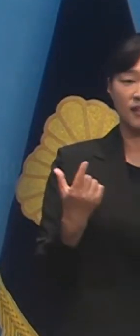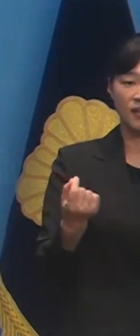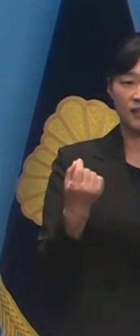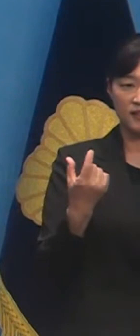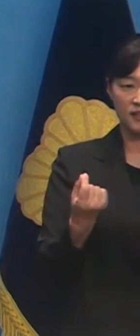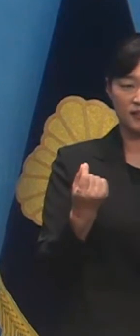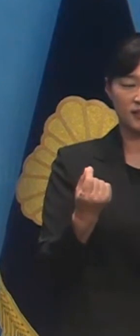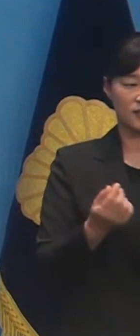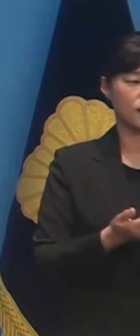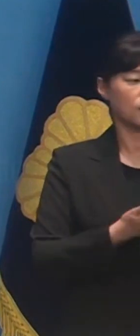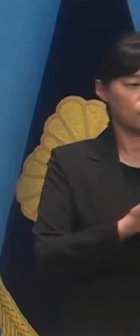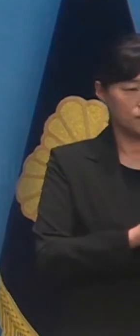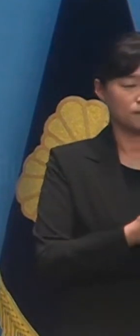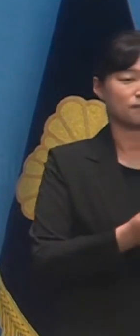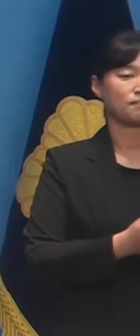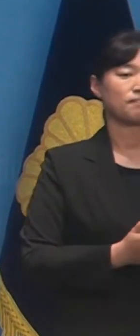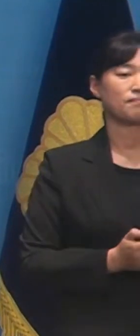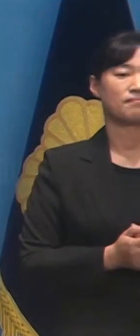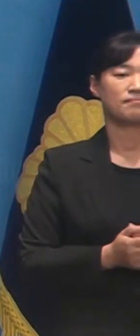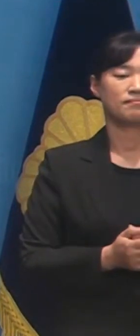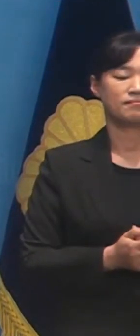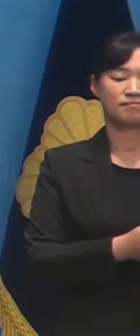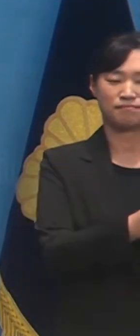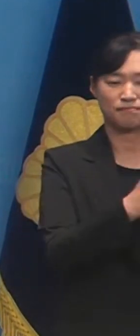같은 박홍배 의원님 모셨습니다.